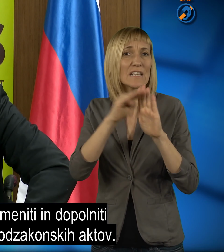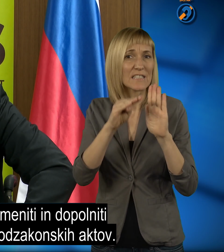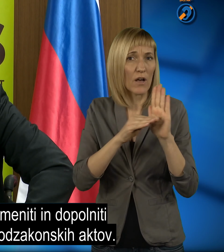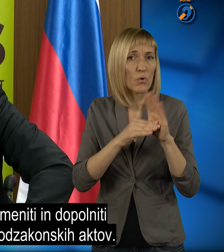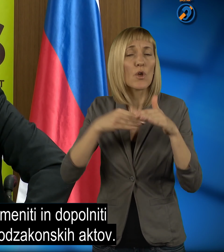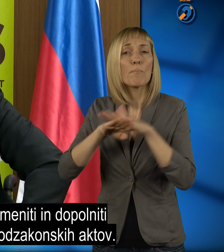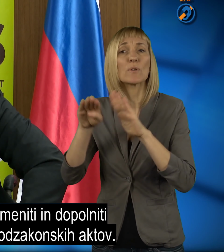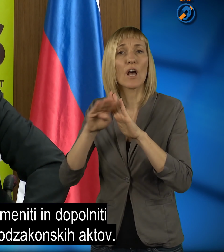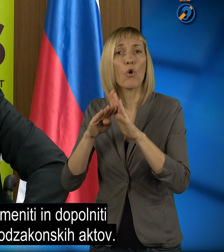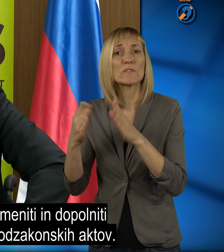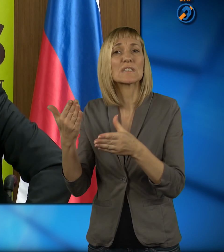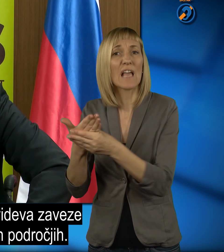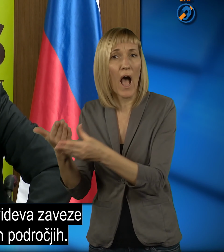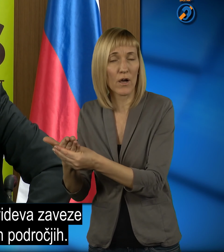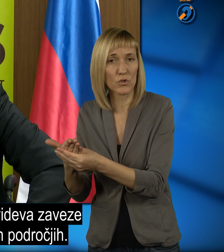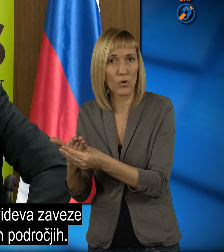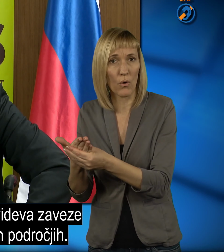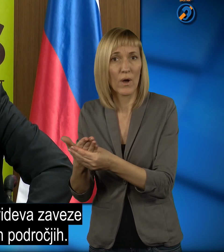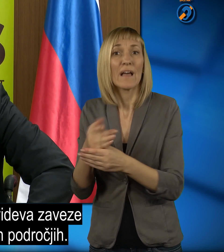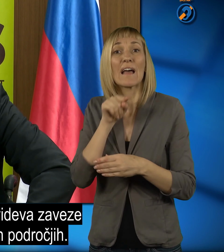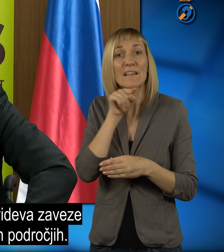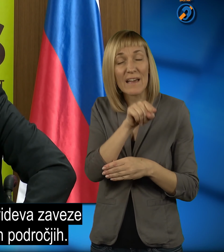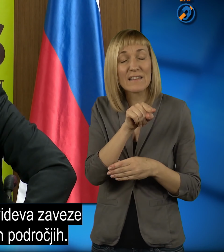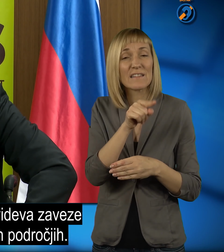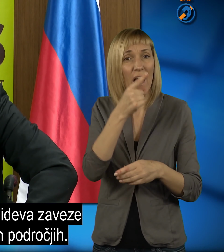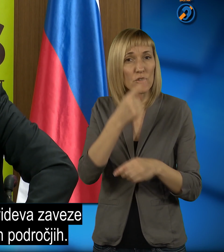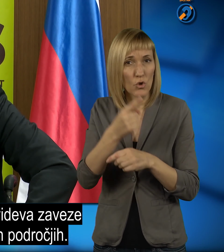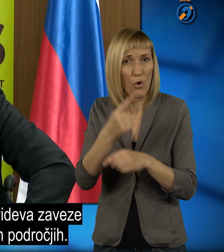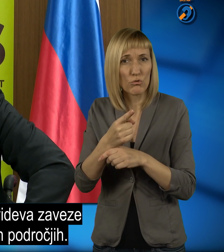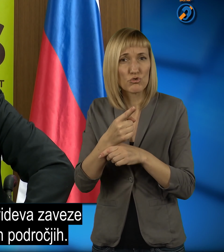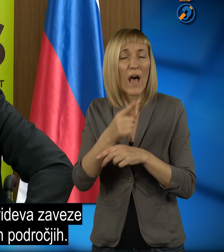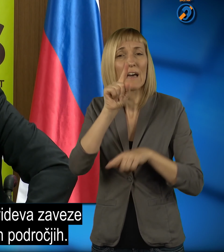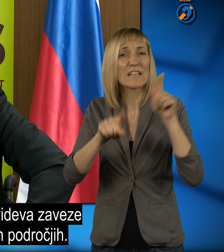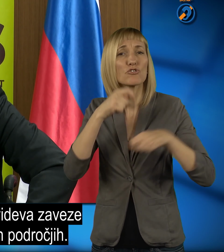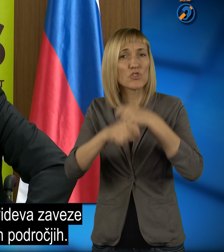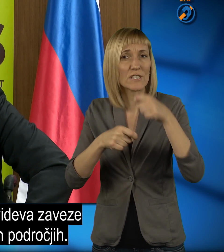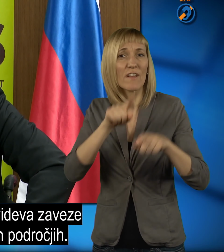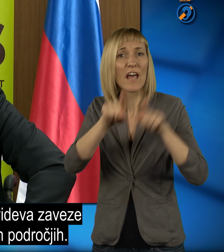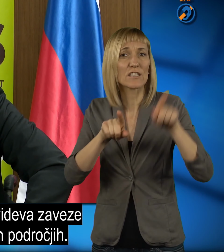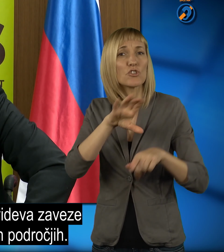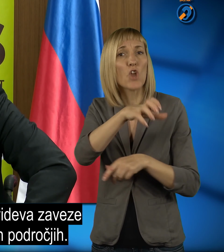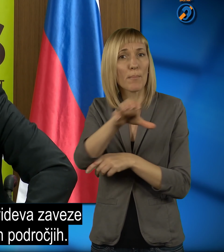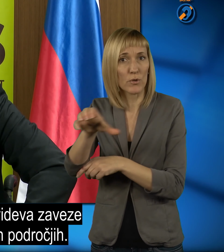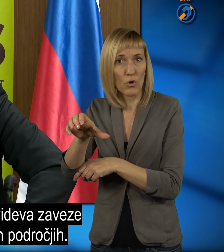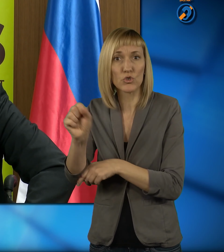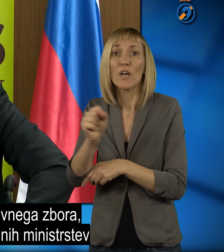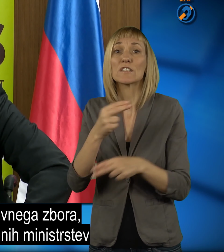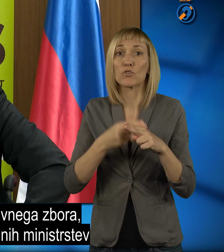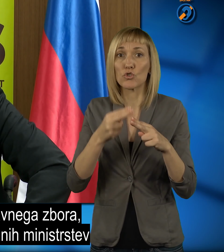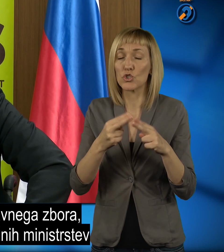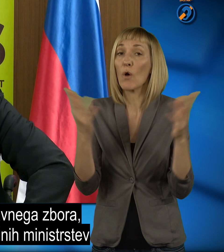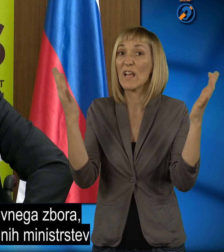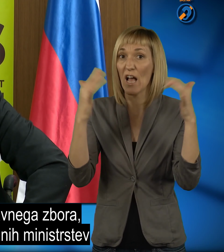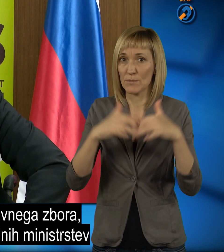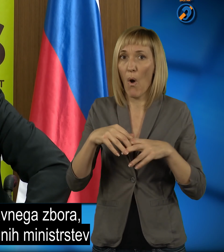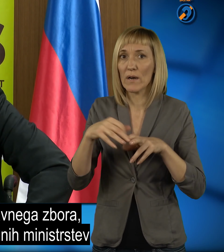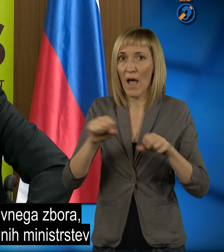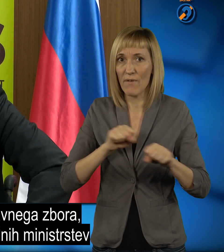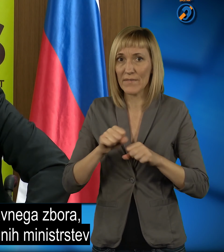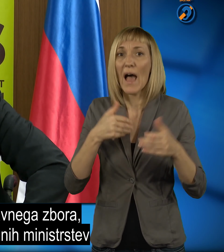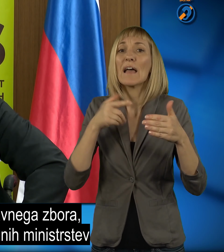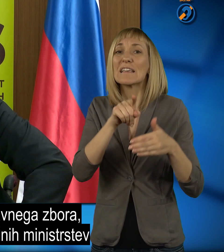podzakonskih aktov, ker leta določa zavezen na različnih področjih. Zato državnega zbora vlade